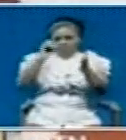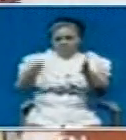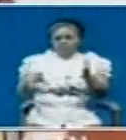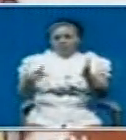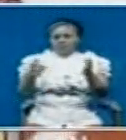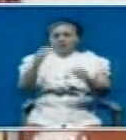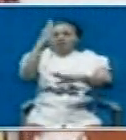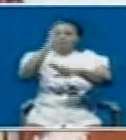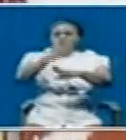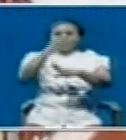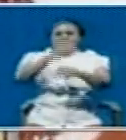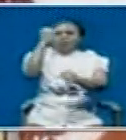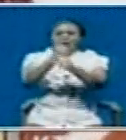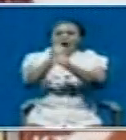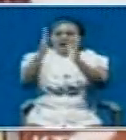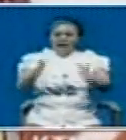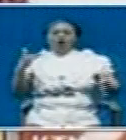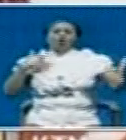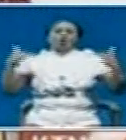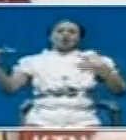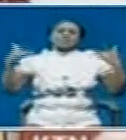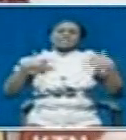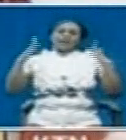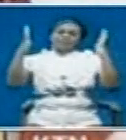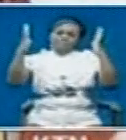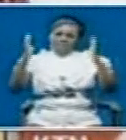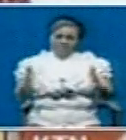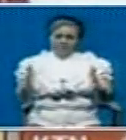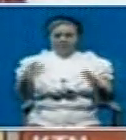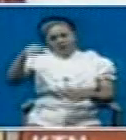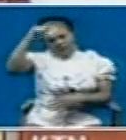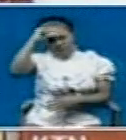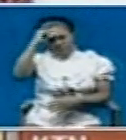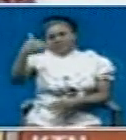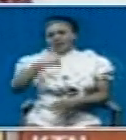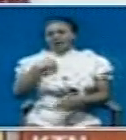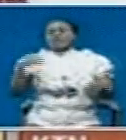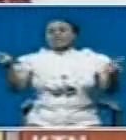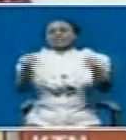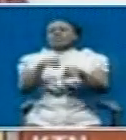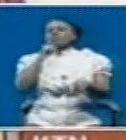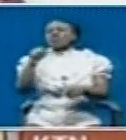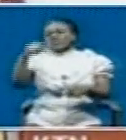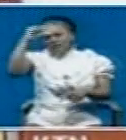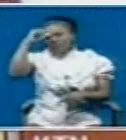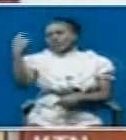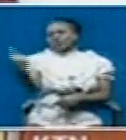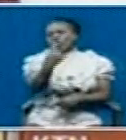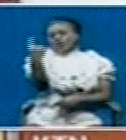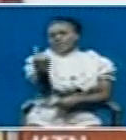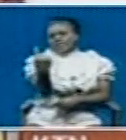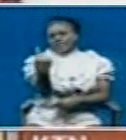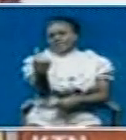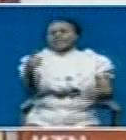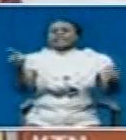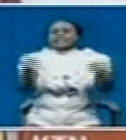ghost workers, because this has been a big concern for government, but also not just for government,